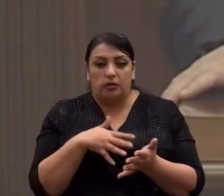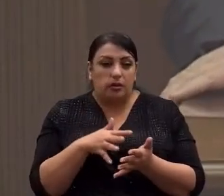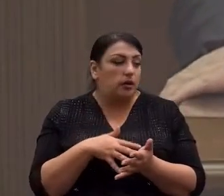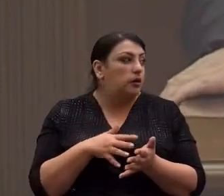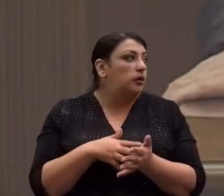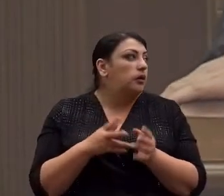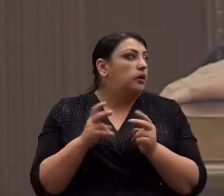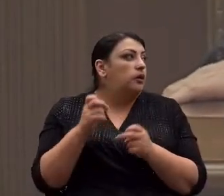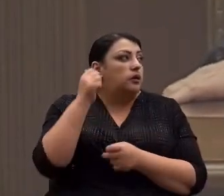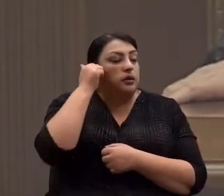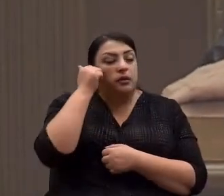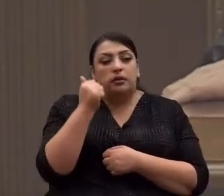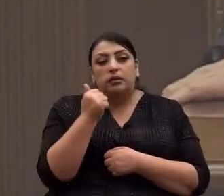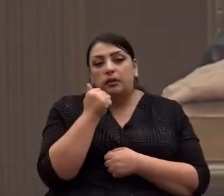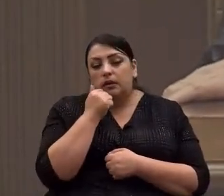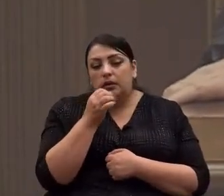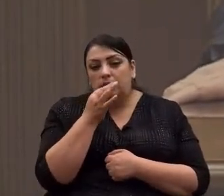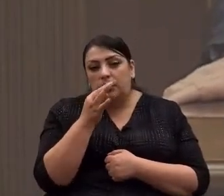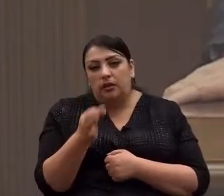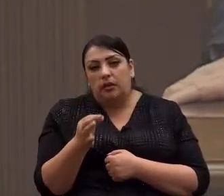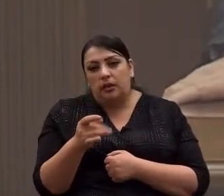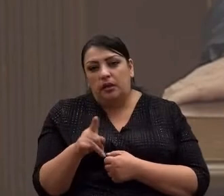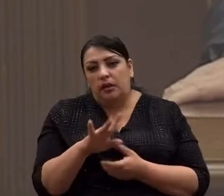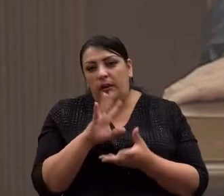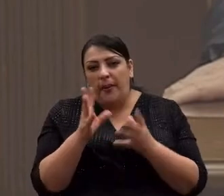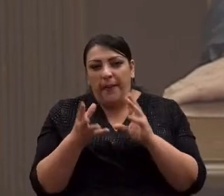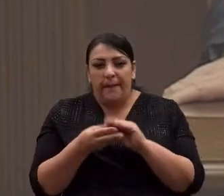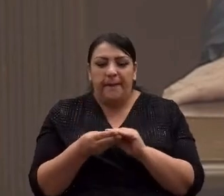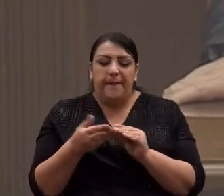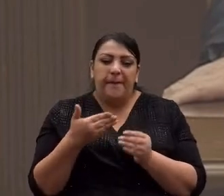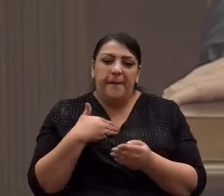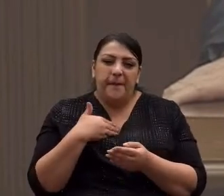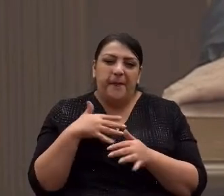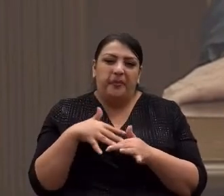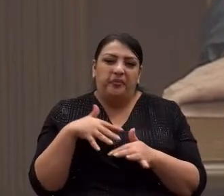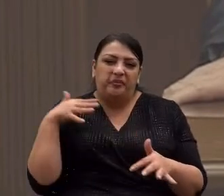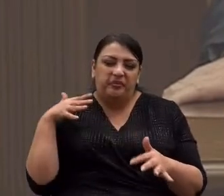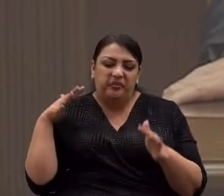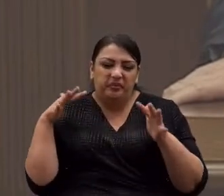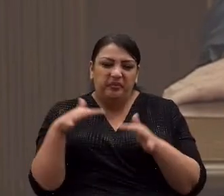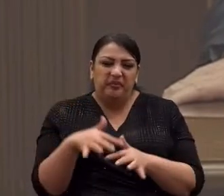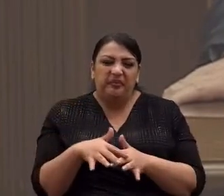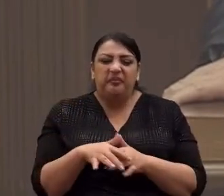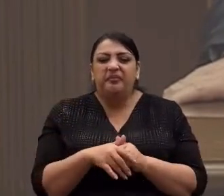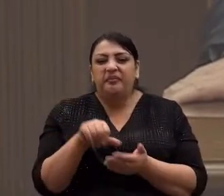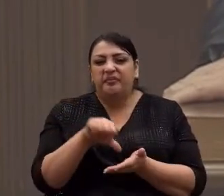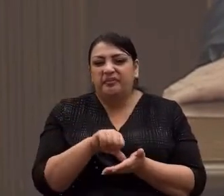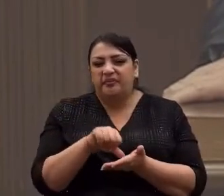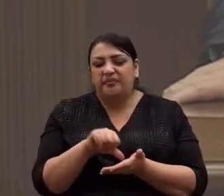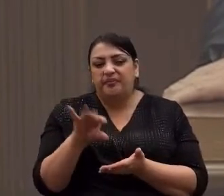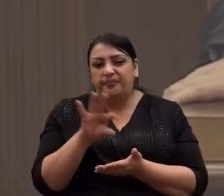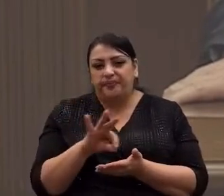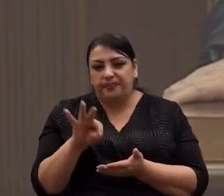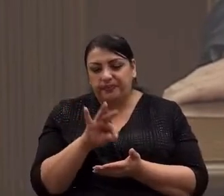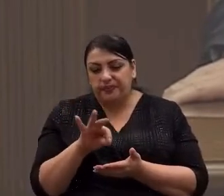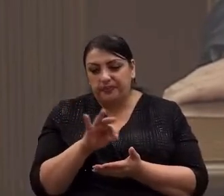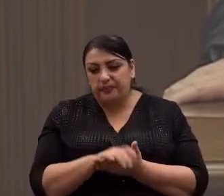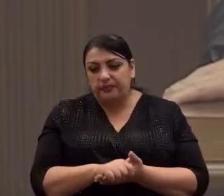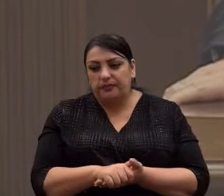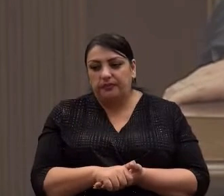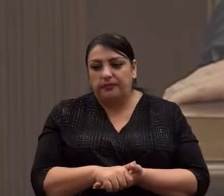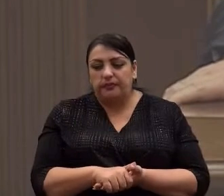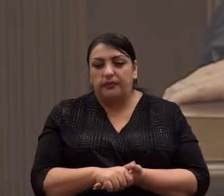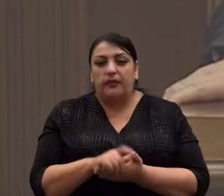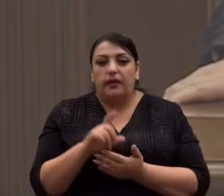Ես շնորհակալություն եմ հայտնում այսօրվա մեր միջոցառմանը մասնակցելու համար, ուժային բոլոքի բոլոր ներկայացուցիչներին,